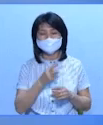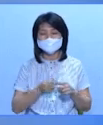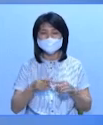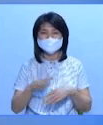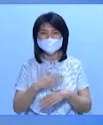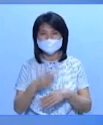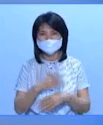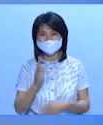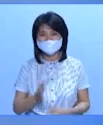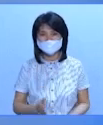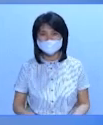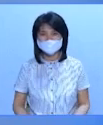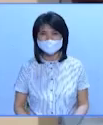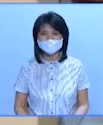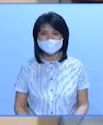болады.